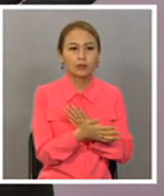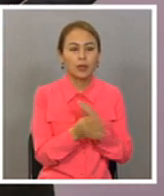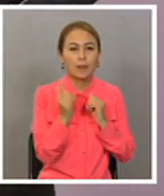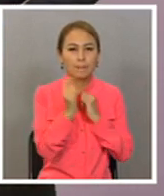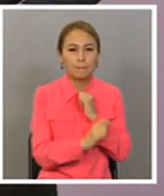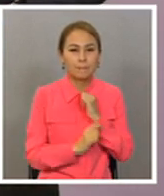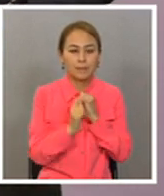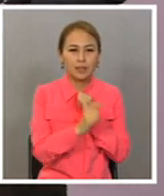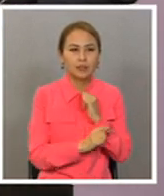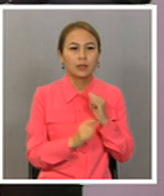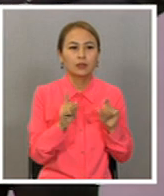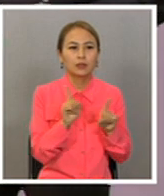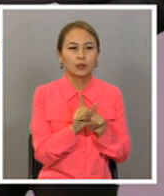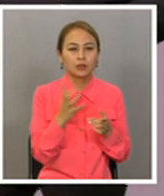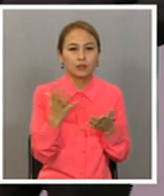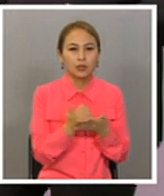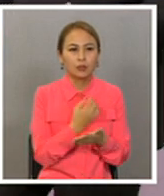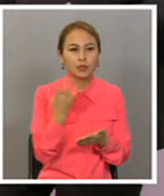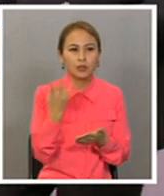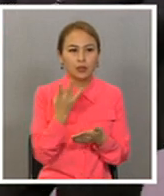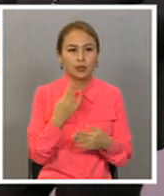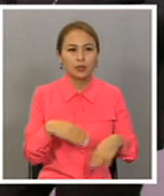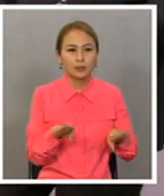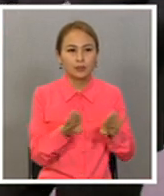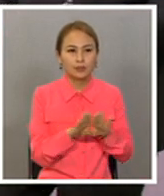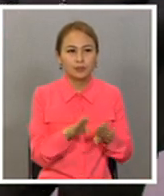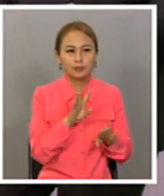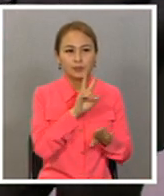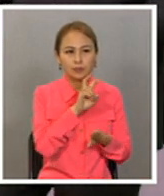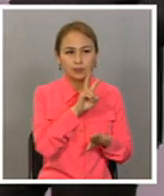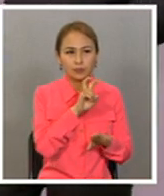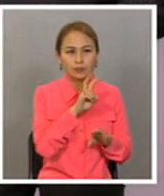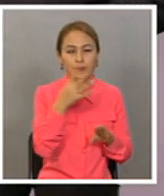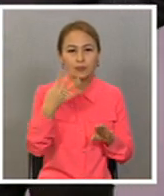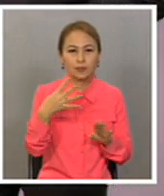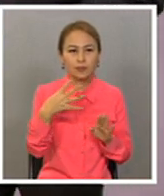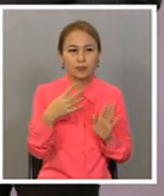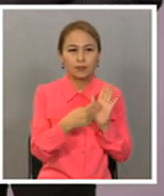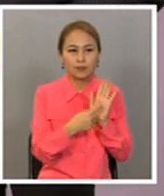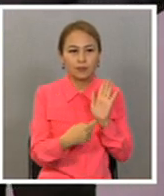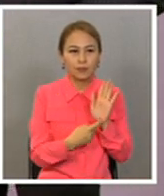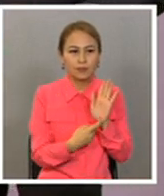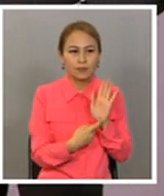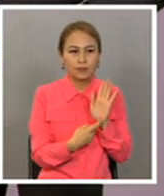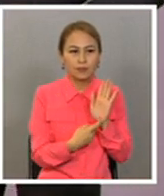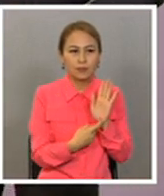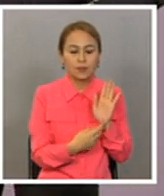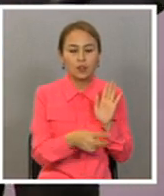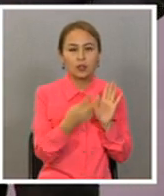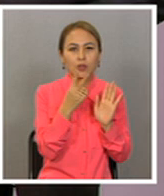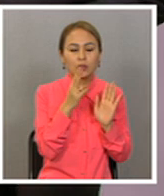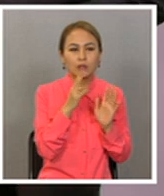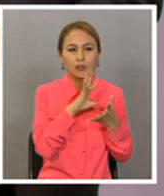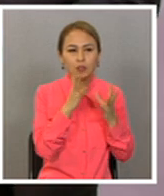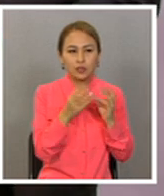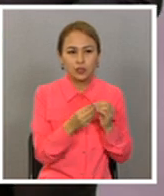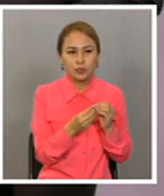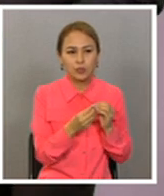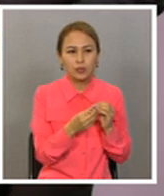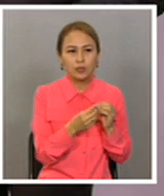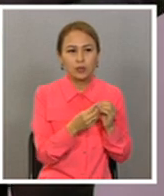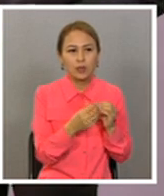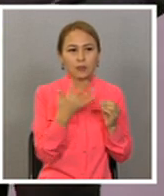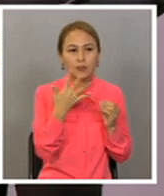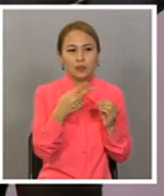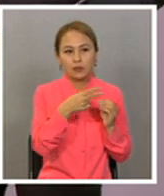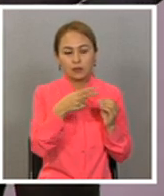матаның өлшемін табу керек. Бұл үшін 200-ді 40-қа бөлеміз. Нәтижеміз 5-ге